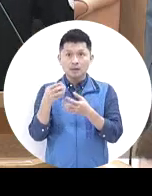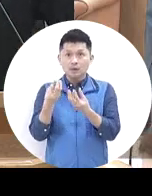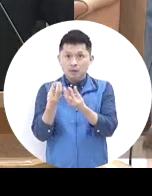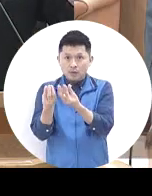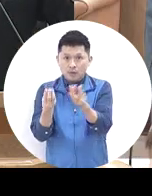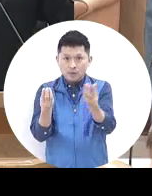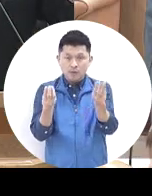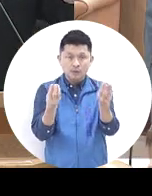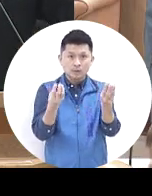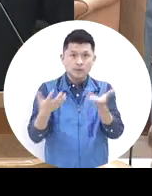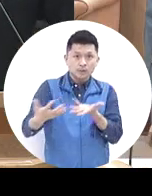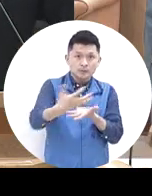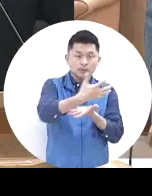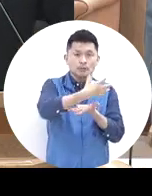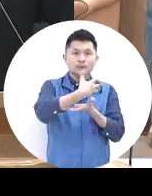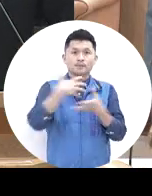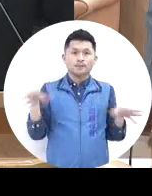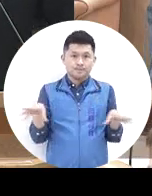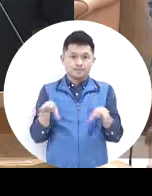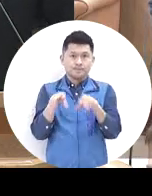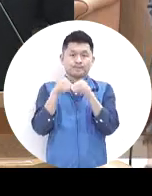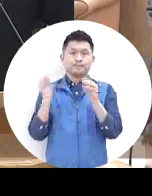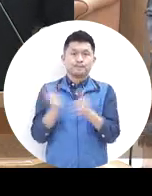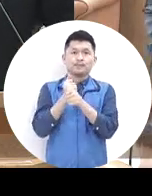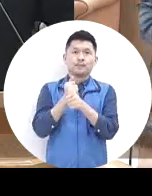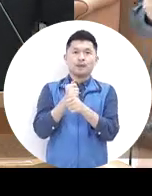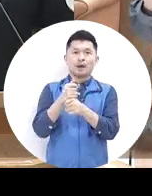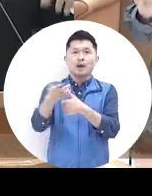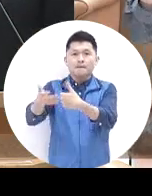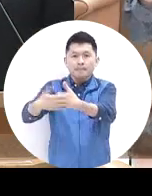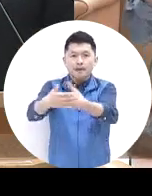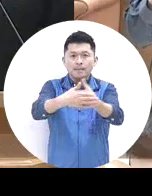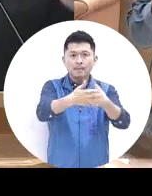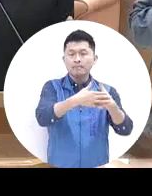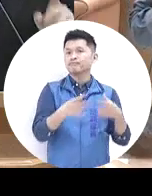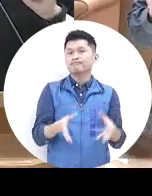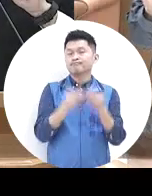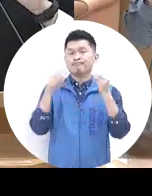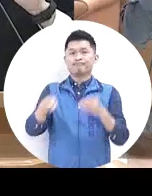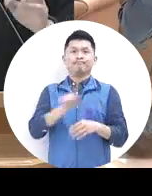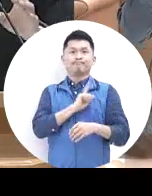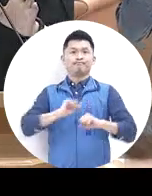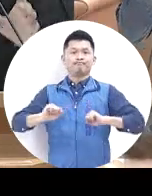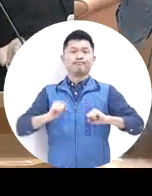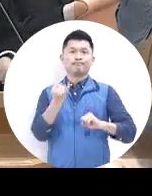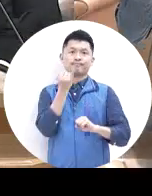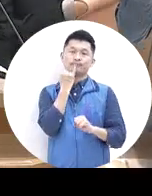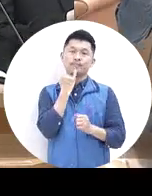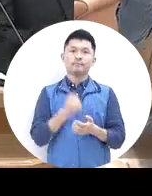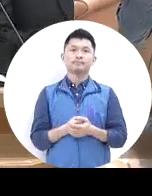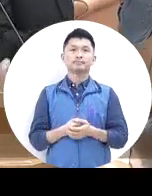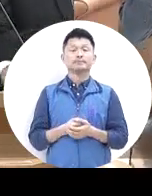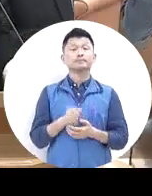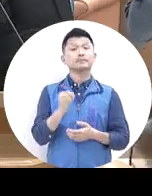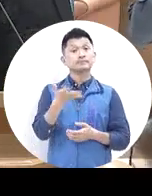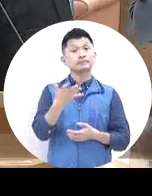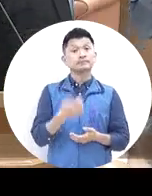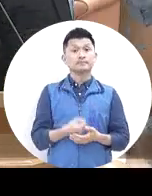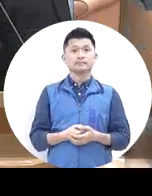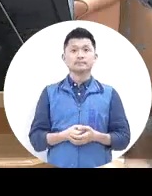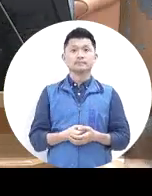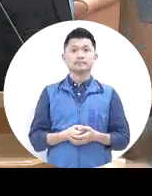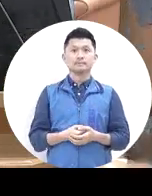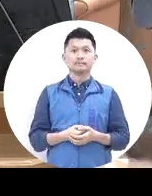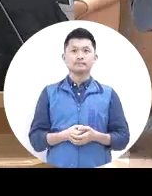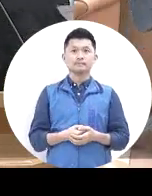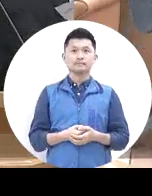不需要各单位去各自帮忙嘛。 对，因为这非常重要。因为很多的，哇，真的